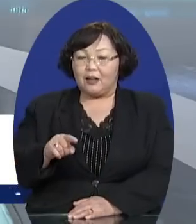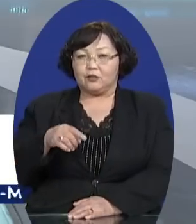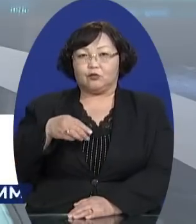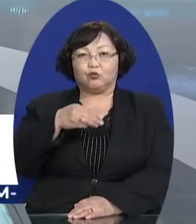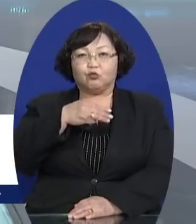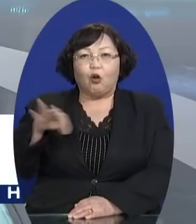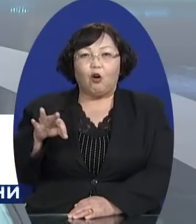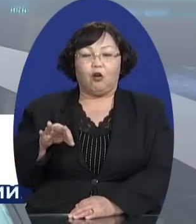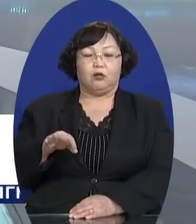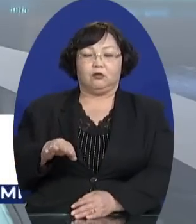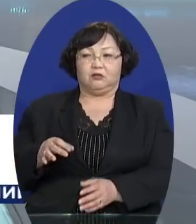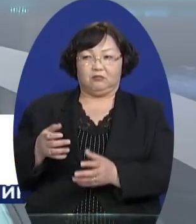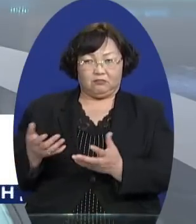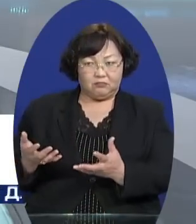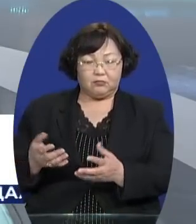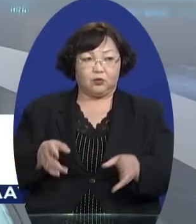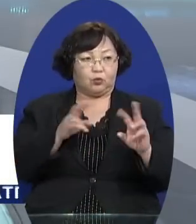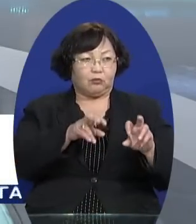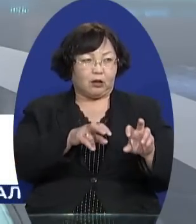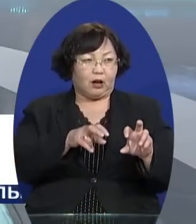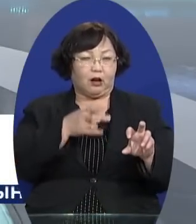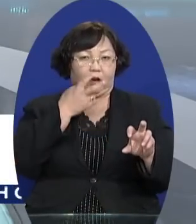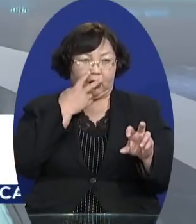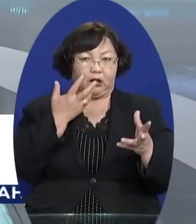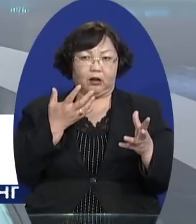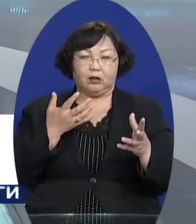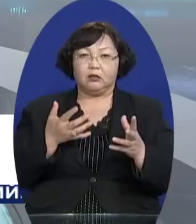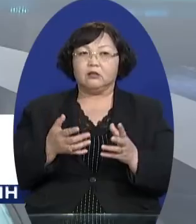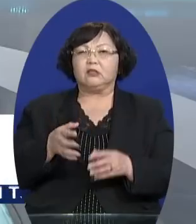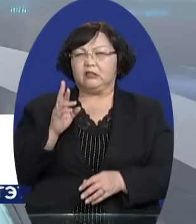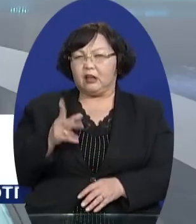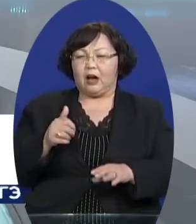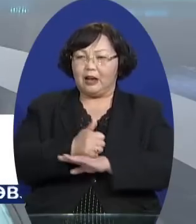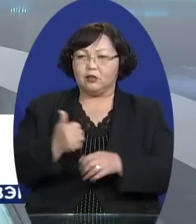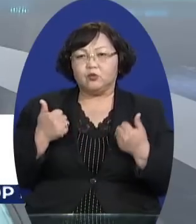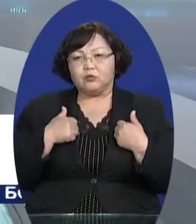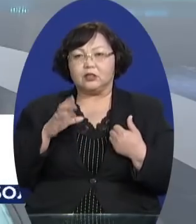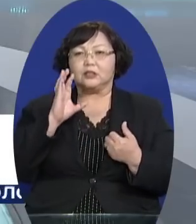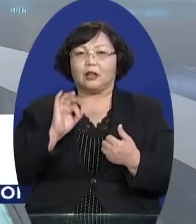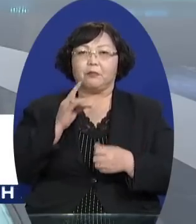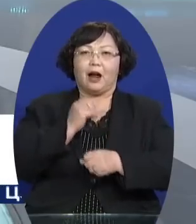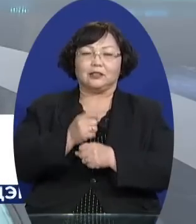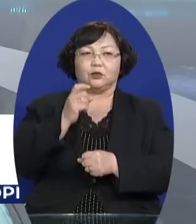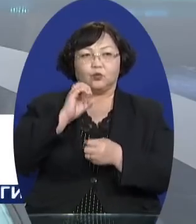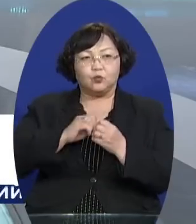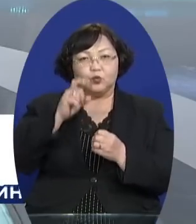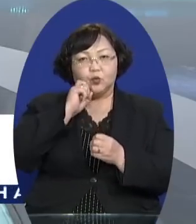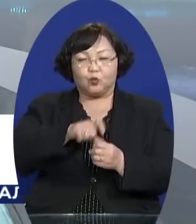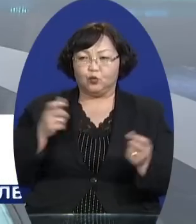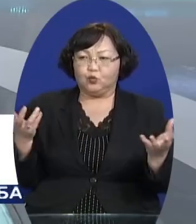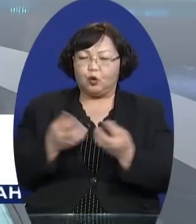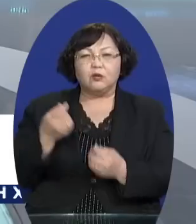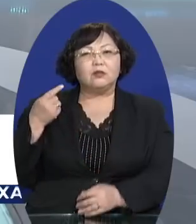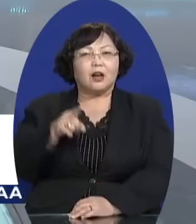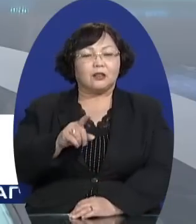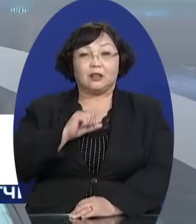статистик мэдээллээс харахад ингээд маш өндөр хэмжээгээр ингээ буурсан юм үзүүл тарагдаад байна гэсэн мэдээлэл өглөө. За мэдээллийн ихэнд бас